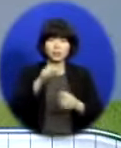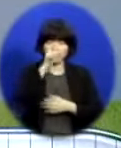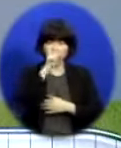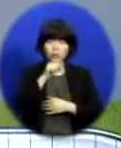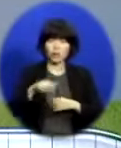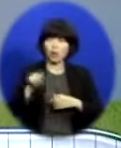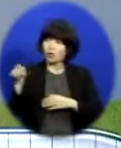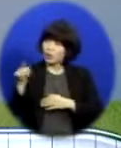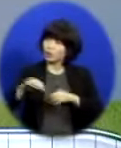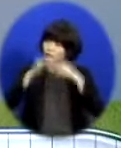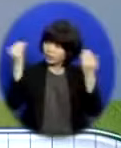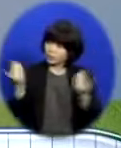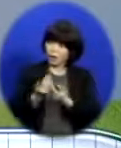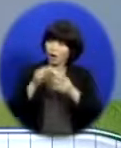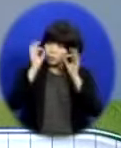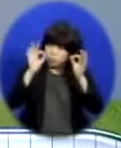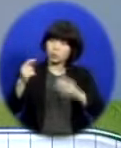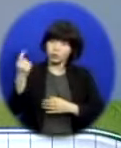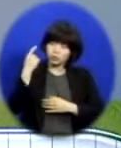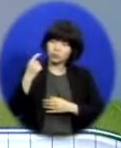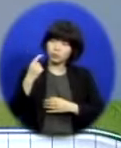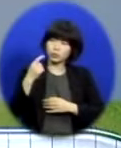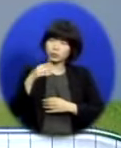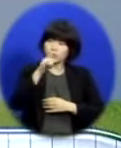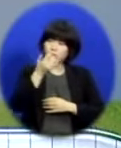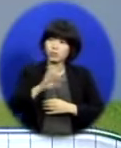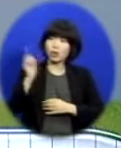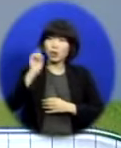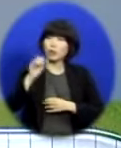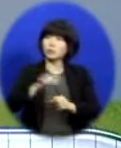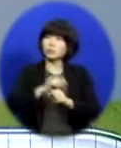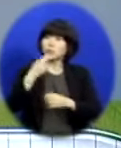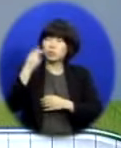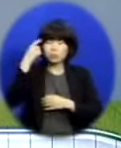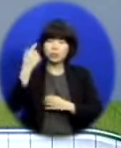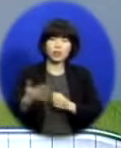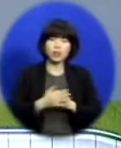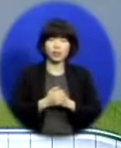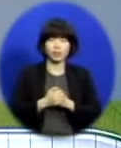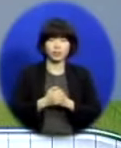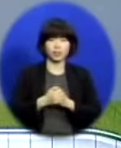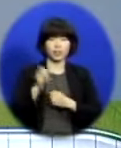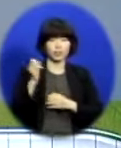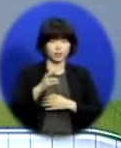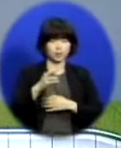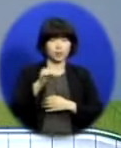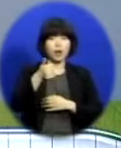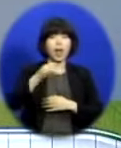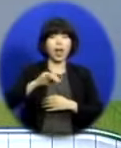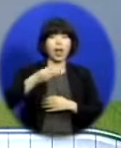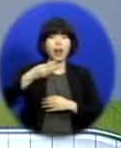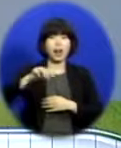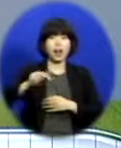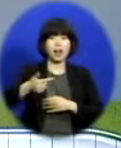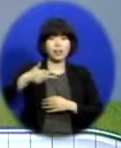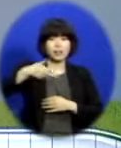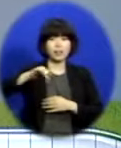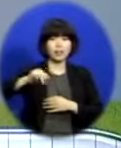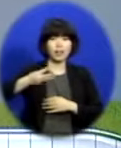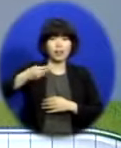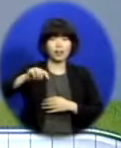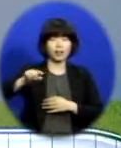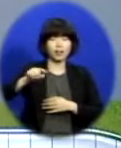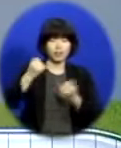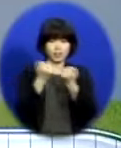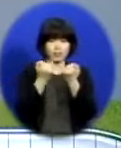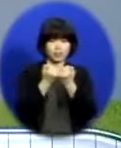보고 들으면서도 어떻게 별거 없을 수 있지 그리고이 헬 켈레 여사가 사흘만 볼 수